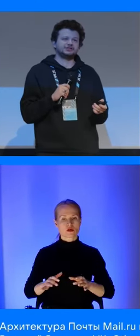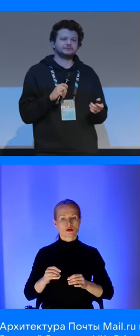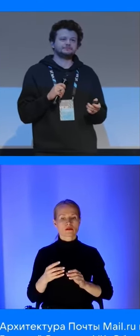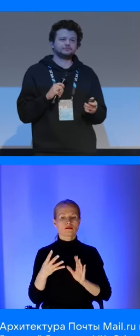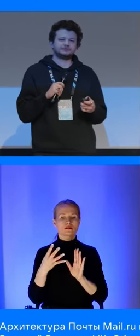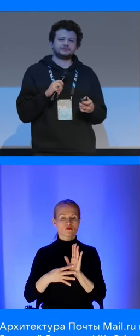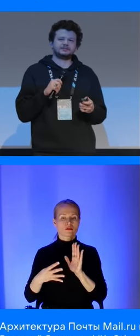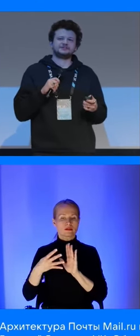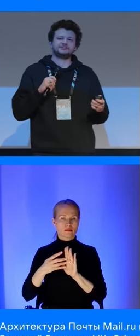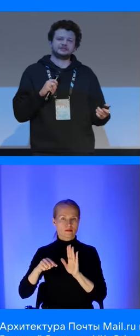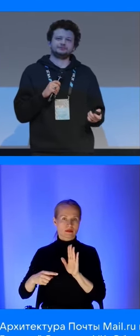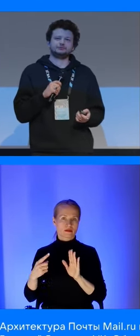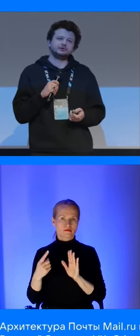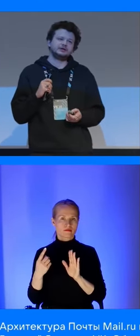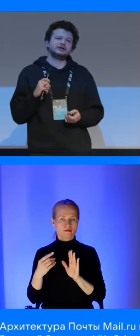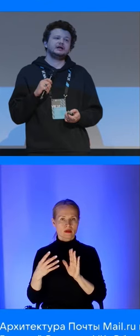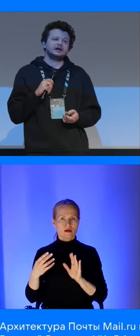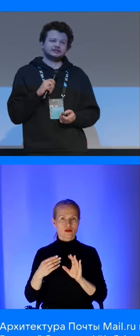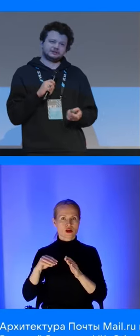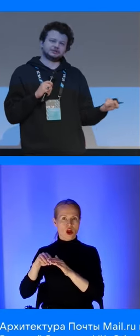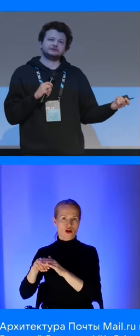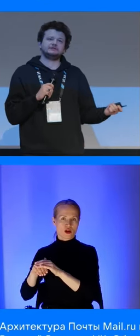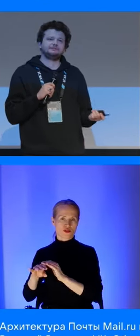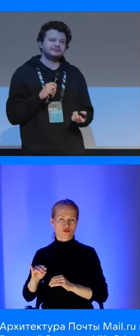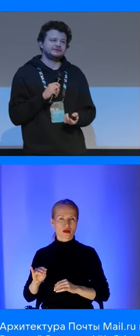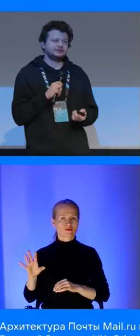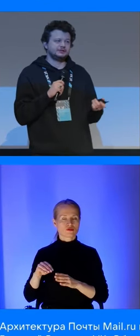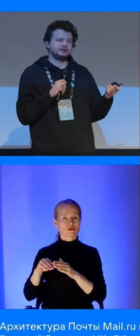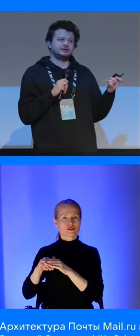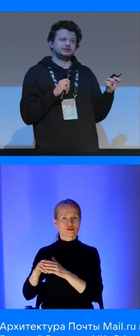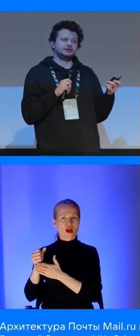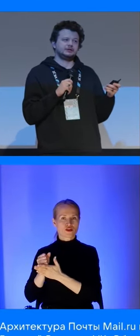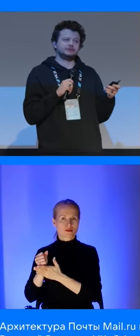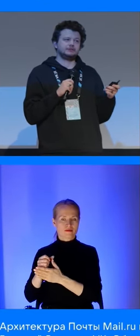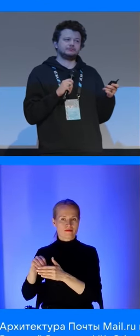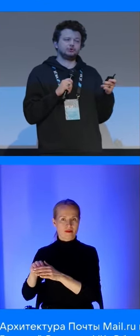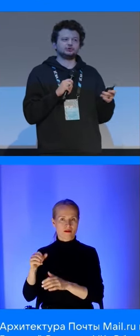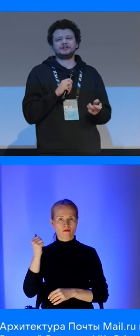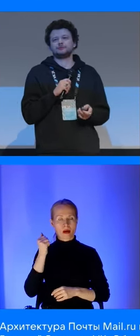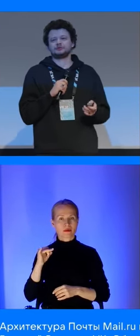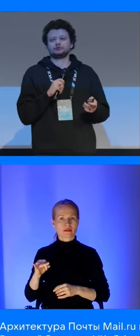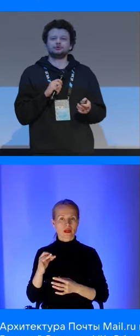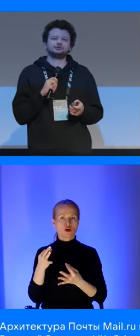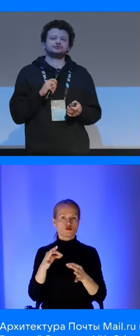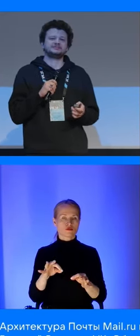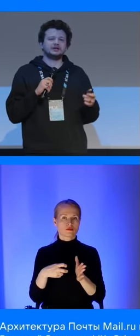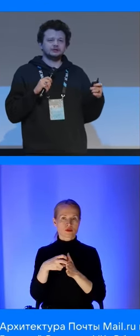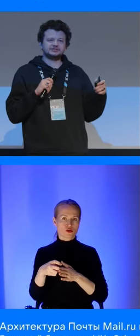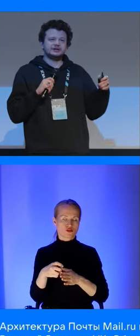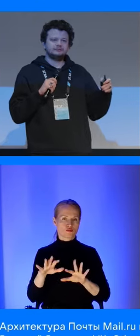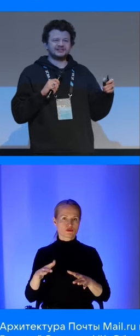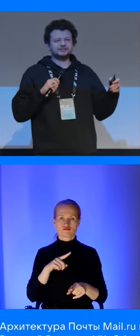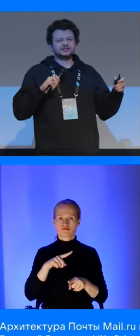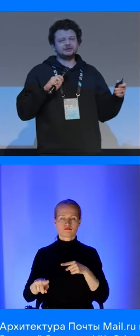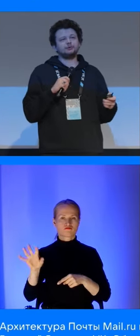99,5% кэш-хит. То есть практически вся активная аудитория, она закэширована в памяти, и доступ к ящику происходит очень-очень быстро. То